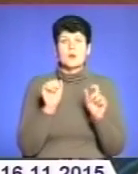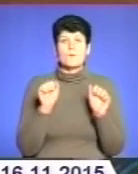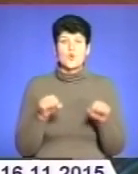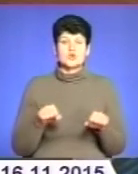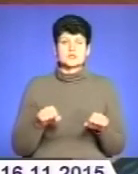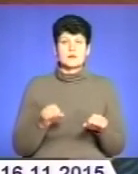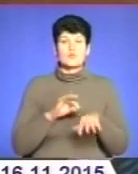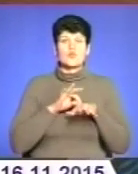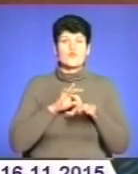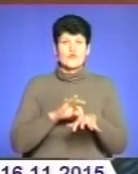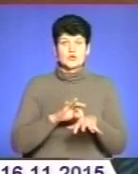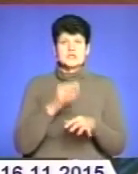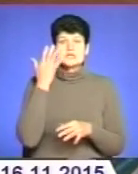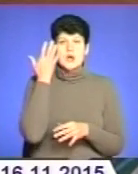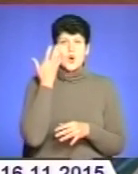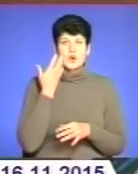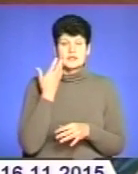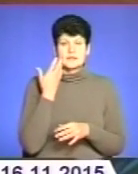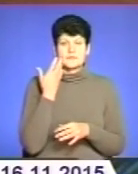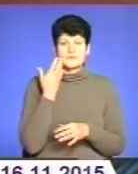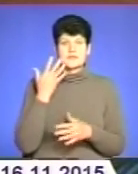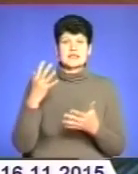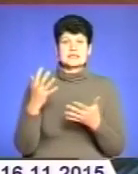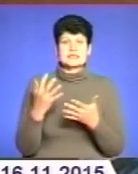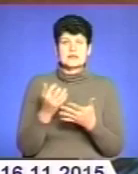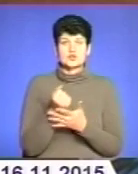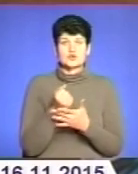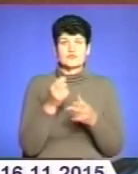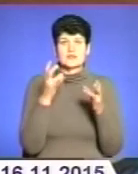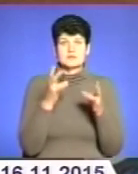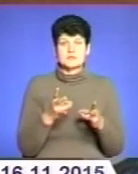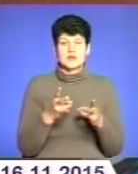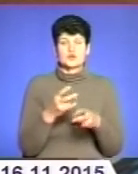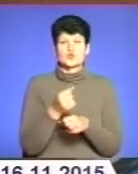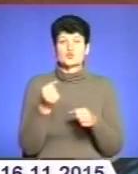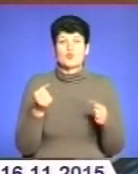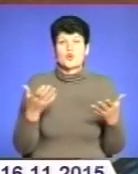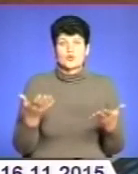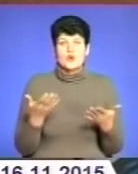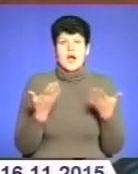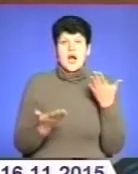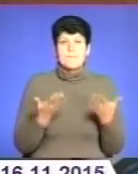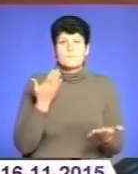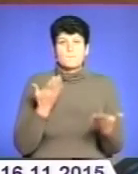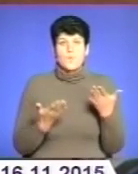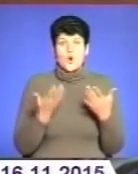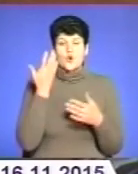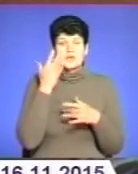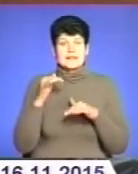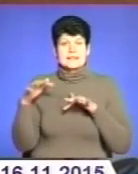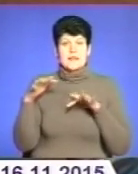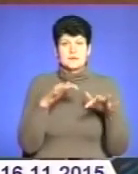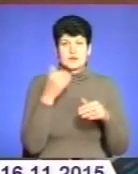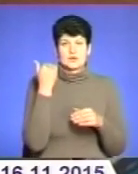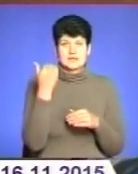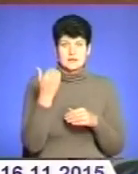як поводитися, коли знайшов небезпечну зброю або коли нападають на тебе.